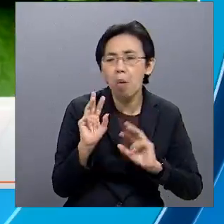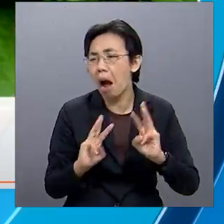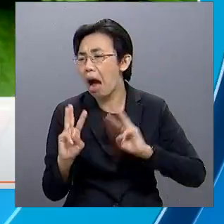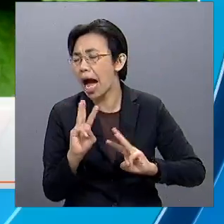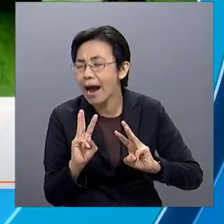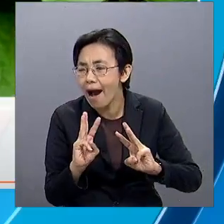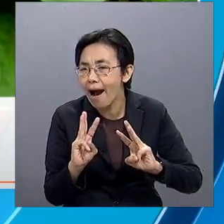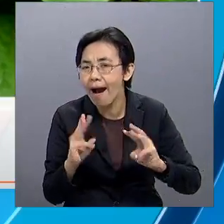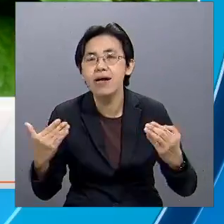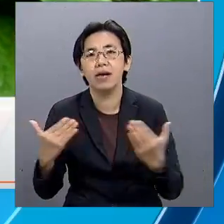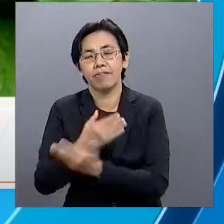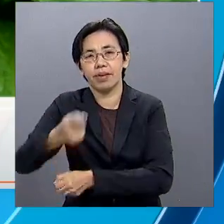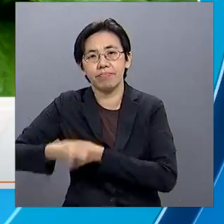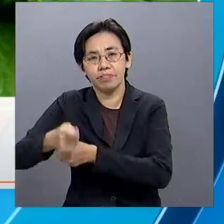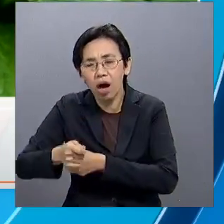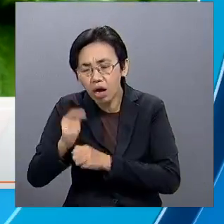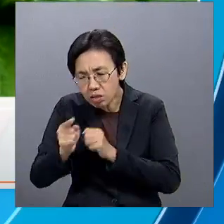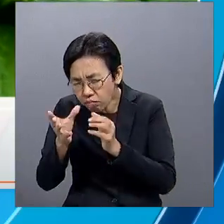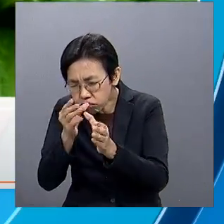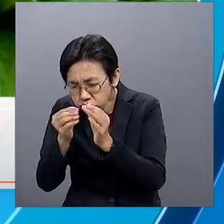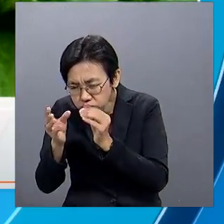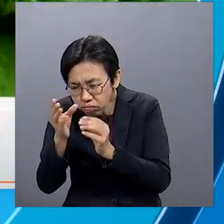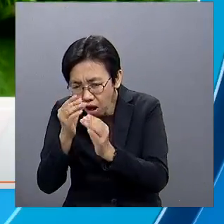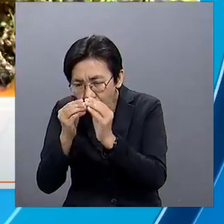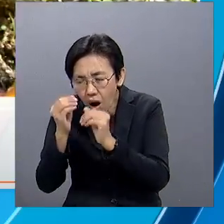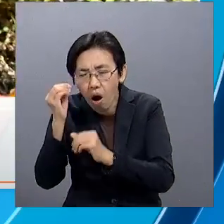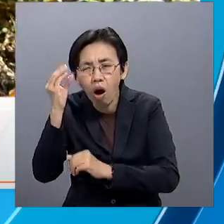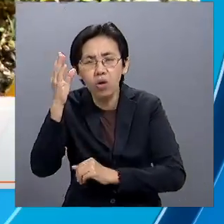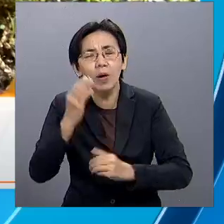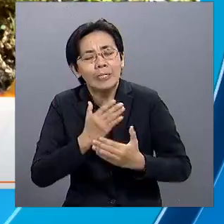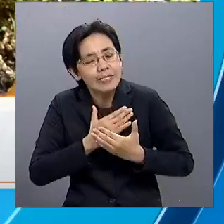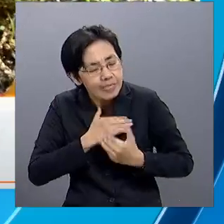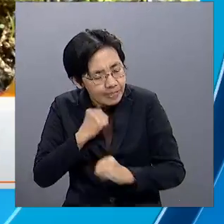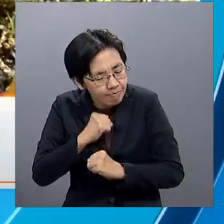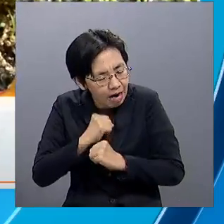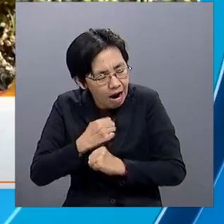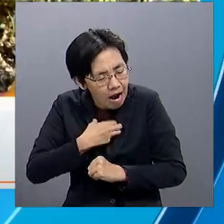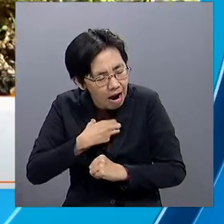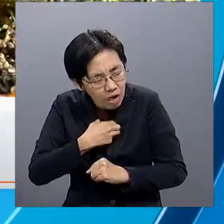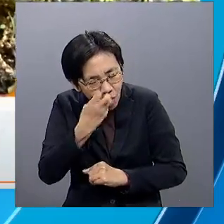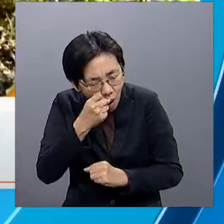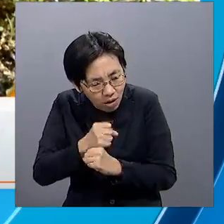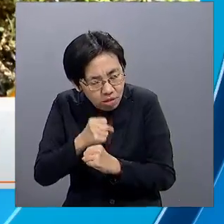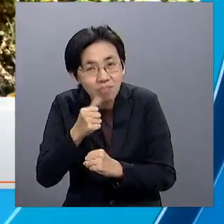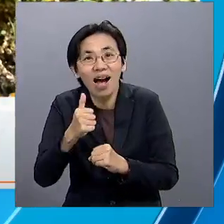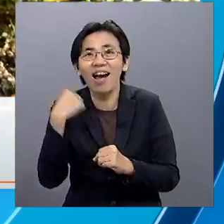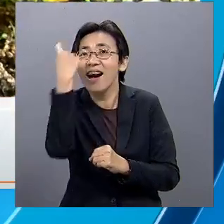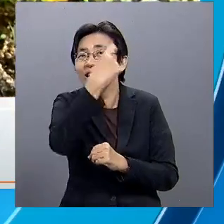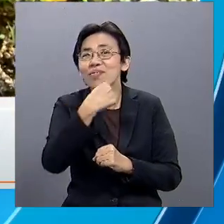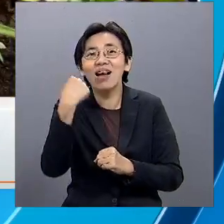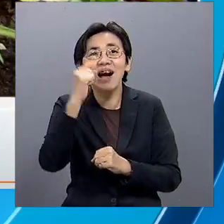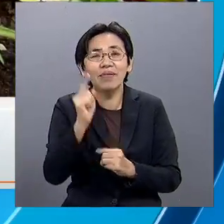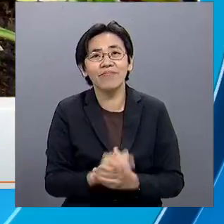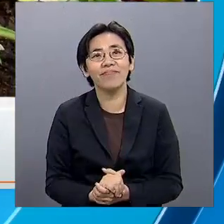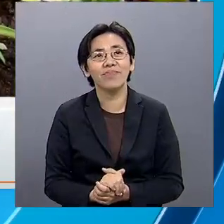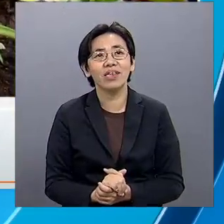าในการเรียนรู้แต่ผมเชื่ออย่างยิ่งว่าถ้าเกิดว่ามีใจรักที่จะทำเนี่ยรับรองว่าทำออกมาได้สำเร็จแล้วดูหน้าตาของผักคุณผู้ชมสามารถสะท้อน